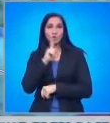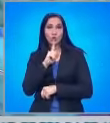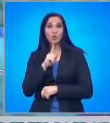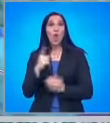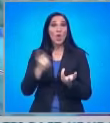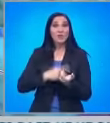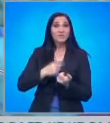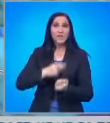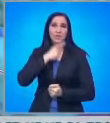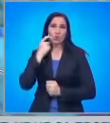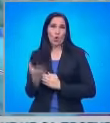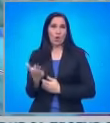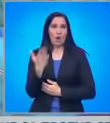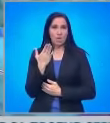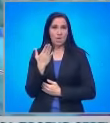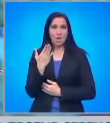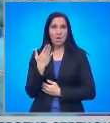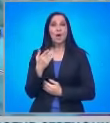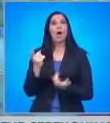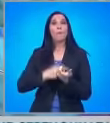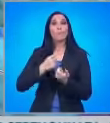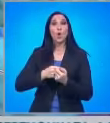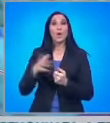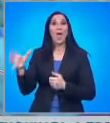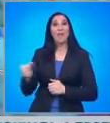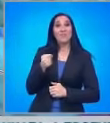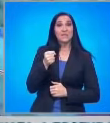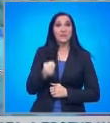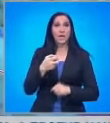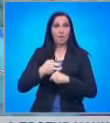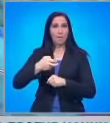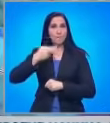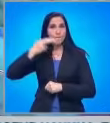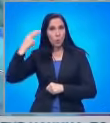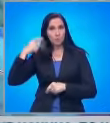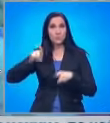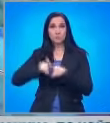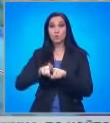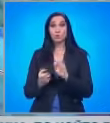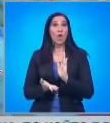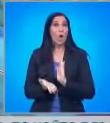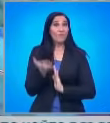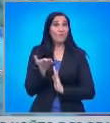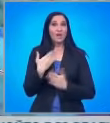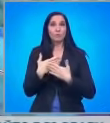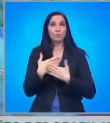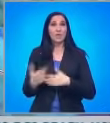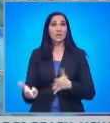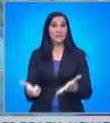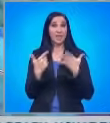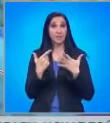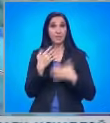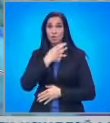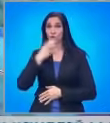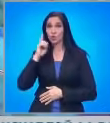от всеки 100 000 души. Броят на настанените в болница също расте, вече доближава 7400